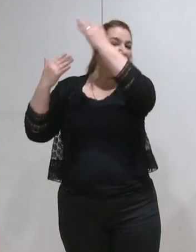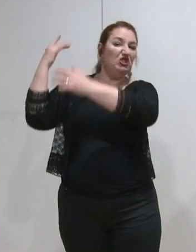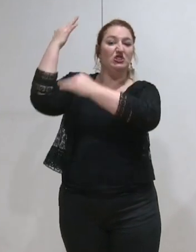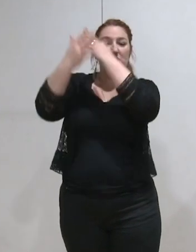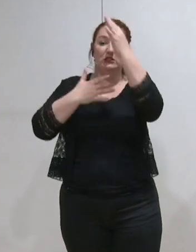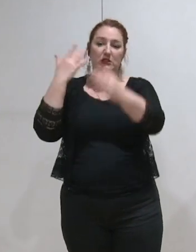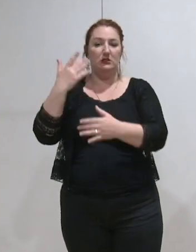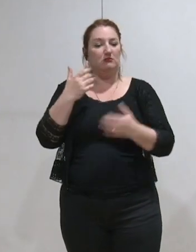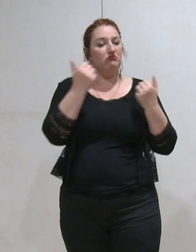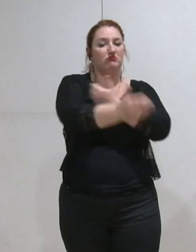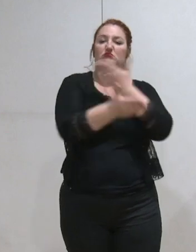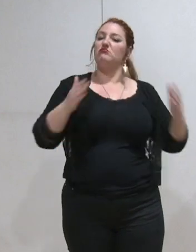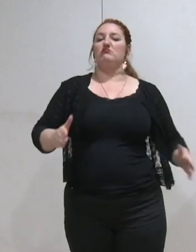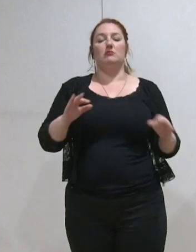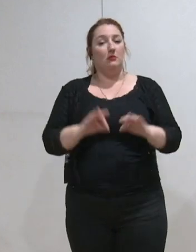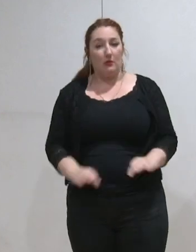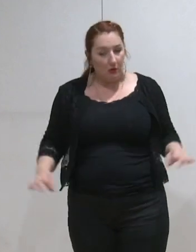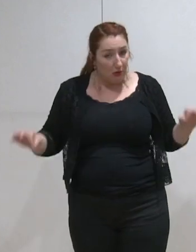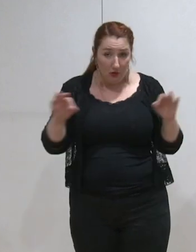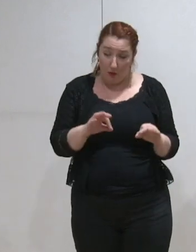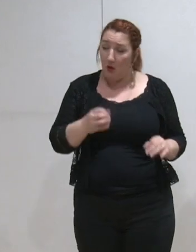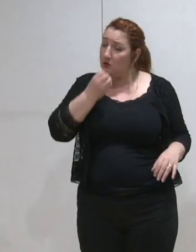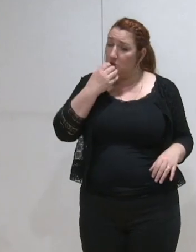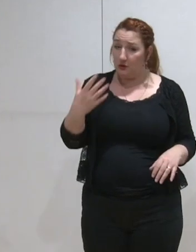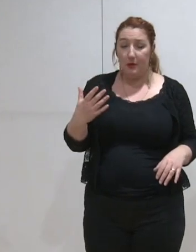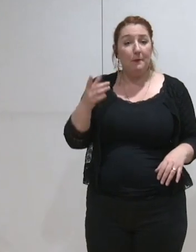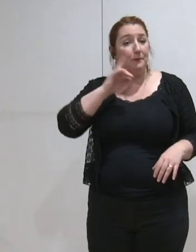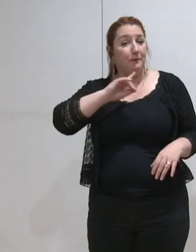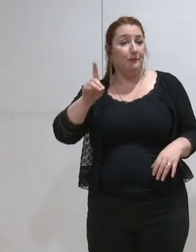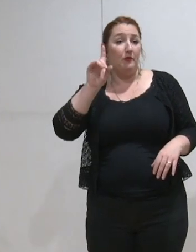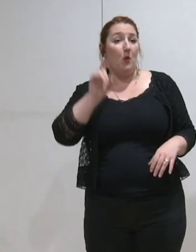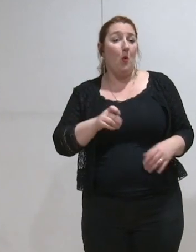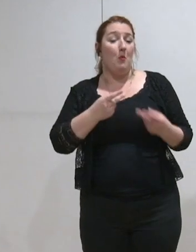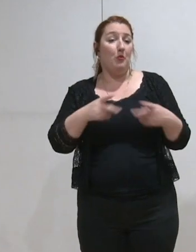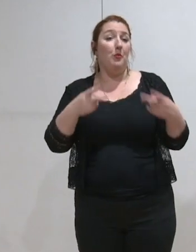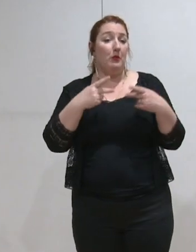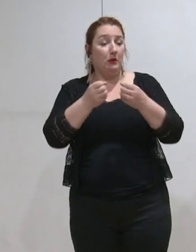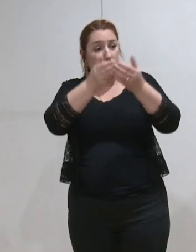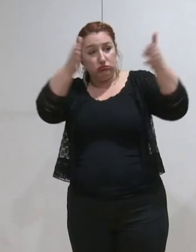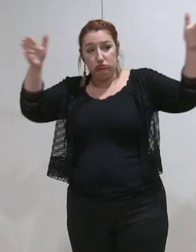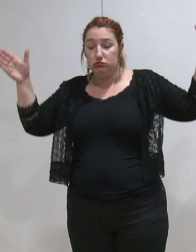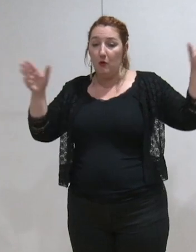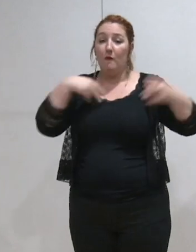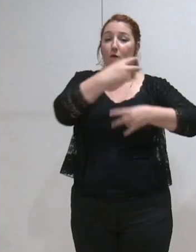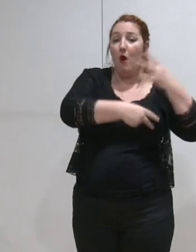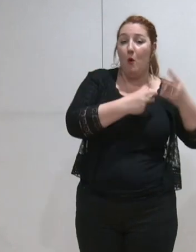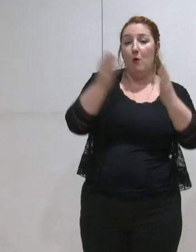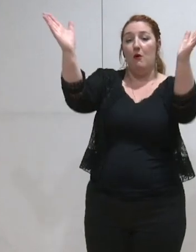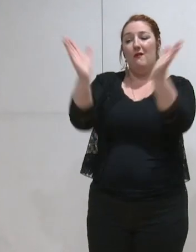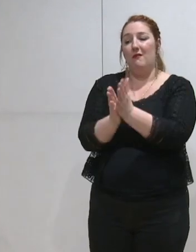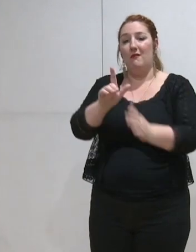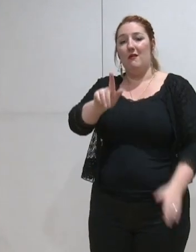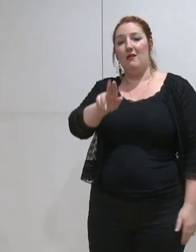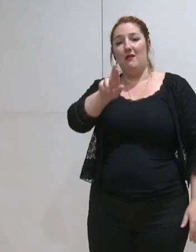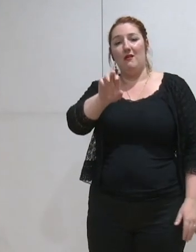claquemuré sur cette questionl la question d'élargir le service public de l'eau potable au voir René au grésivudent pourra se poser